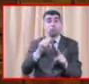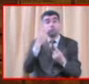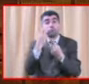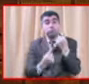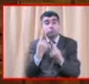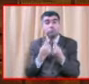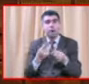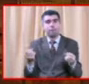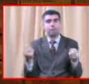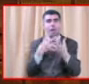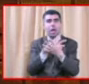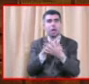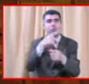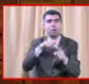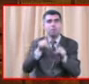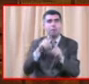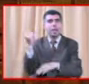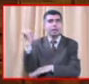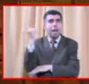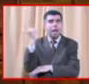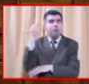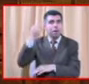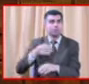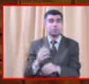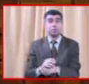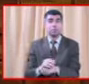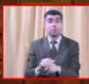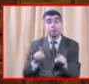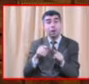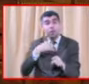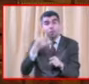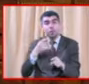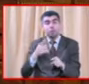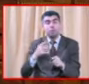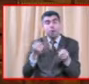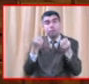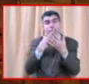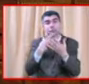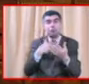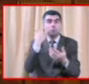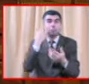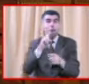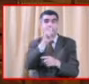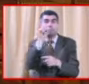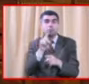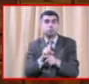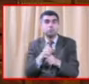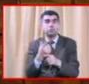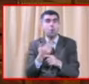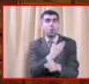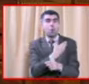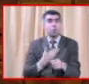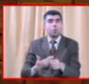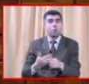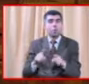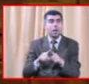التاثيرات الواضحه على المداخيل الضريبيه بطبيعه الحال. اليوم هذا مشكل اللي ما عرفتش علاش الدوله حاولت